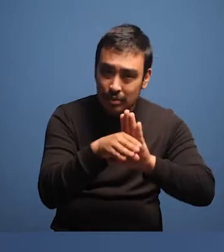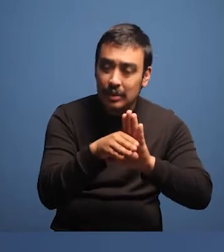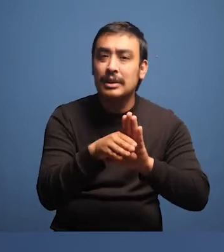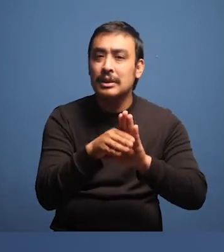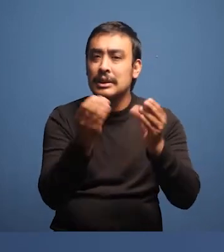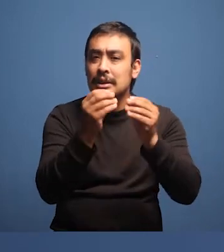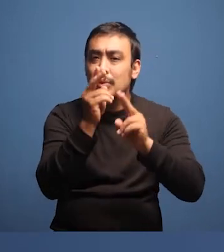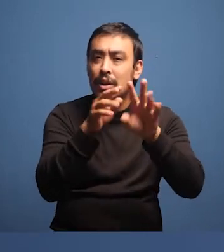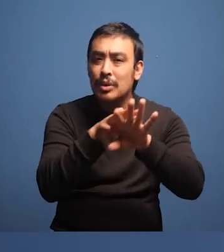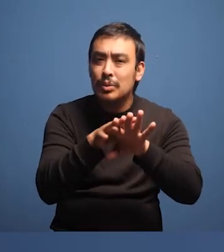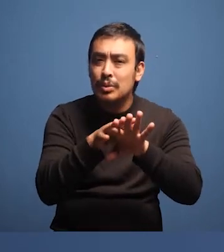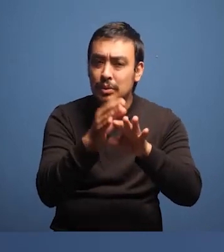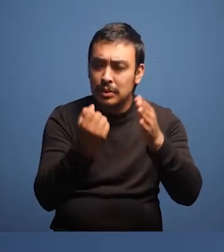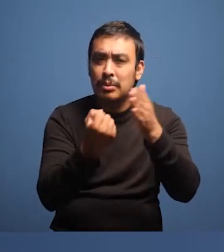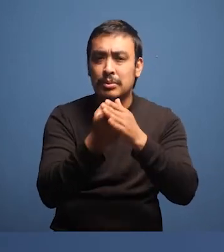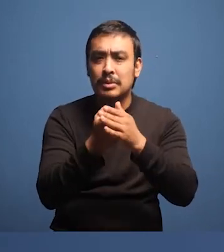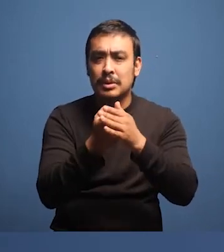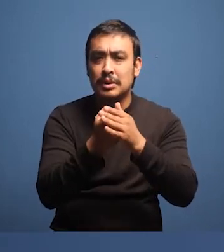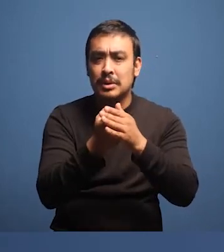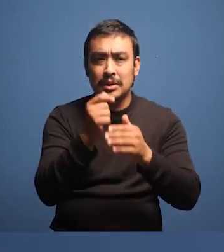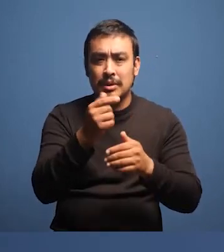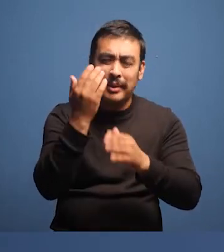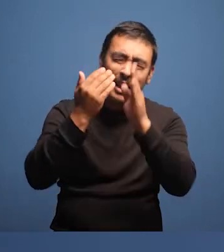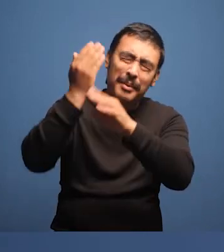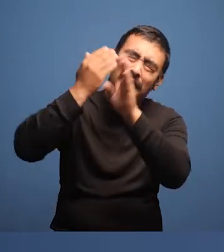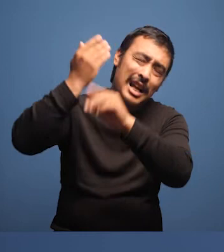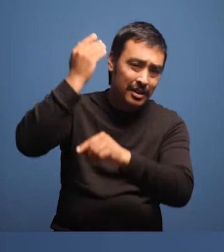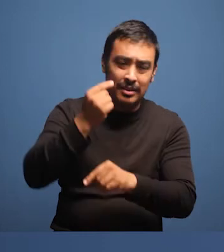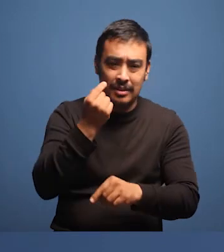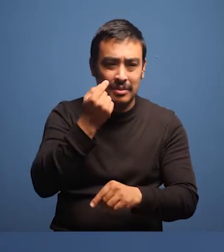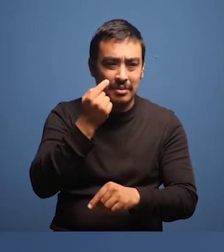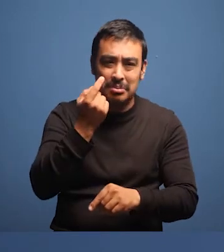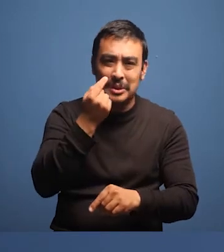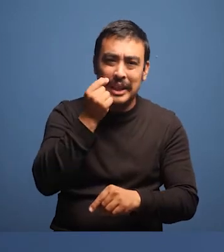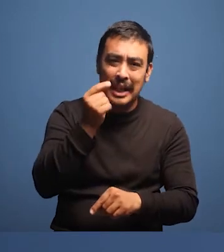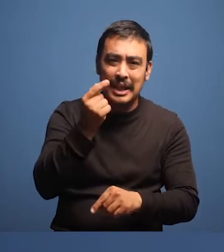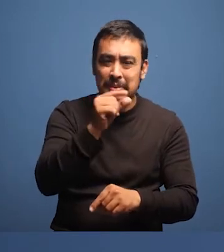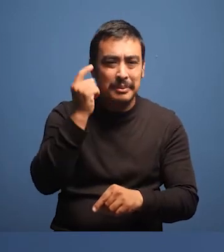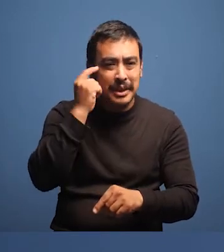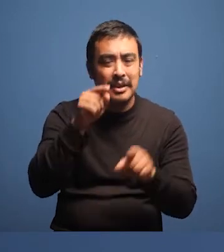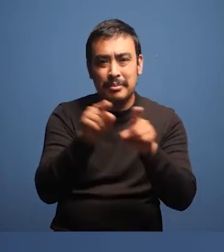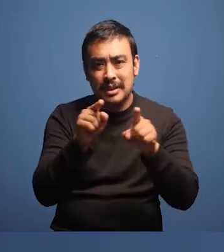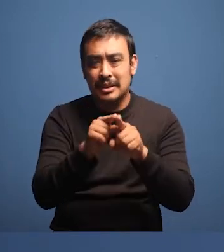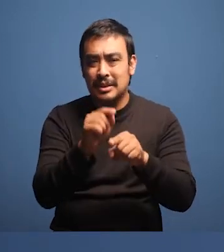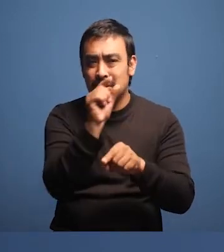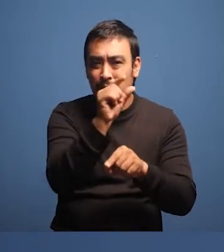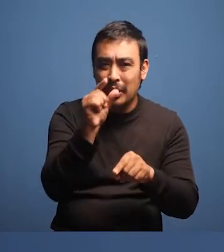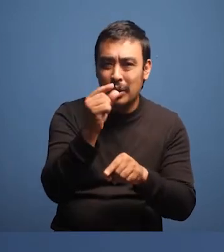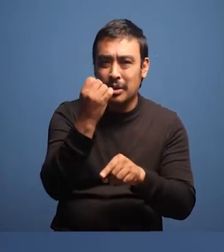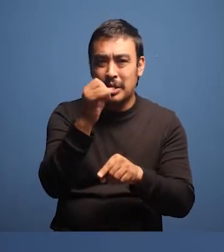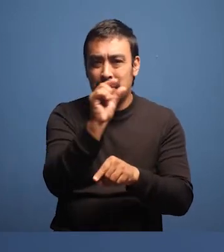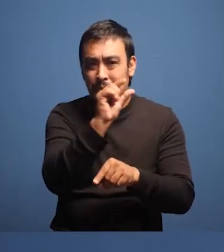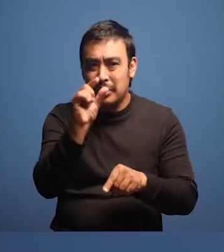चाहिँ मेन चाहिँ जुन प्याट्रिआर्की नर्म्सहरूसँग रिलेटेड हुन्छ त्यस्तो कुराहरू पोस्ट गर्दाखेरि चाहिँ हेट स्पिच हेट कमेन्ट्सहरू चाहिँ पास